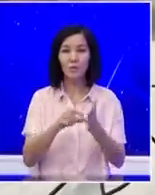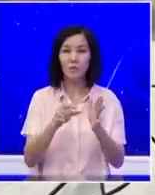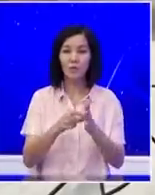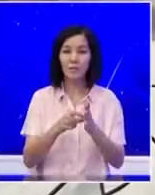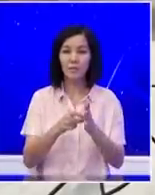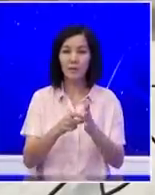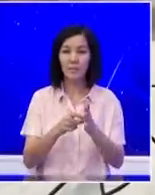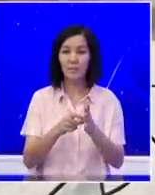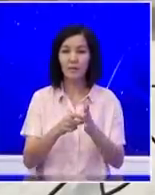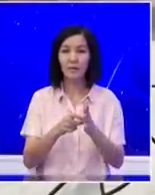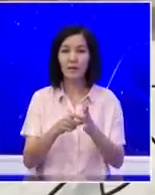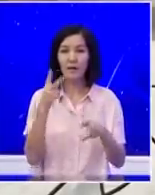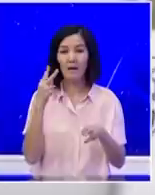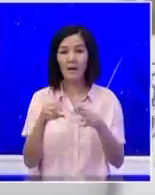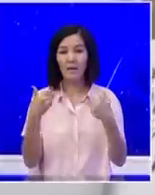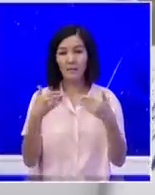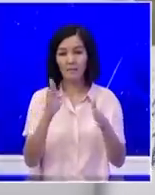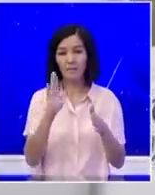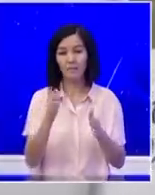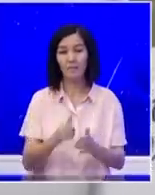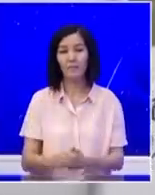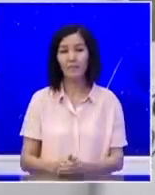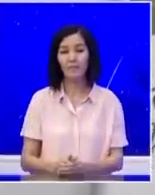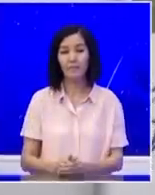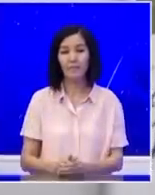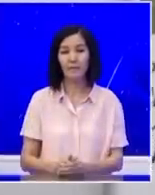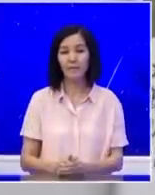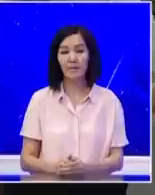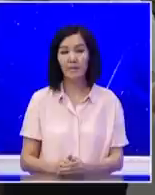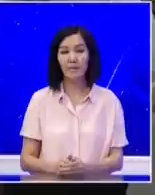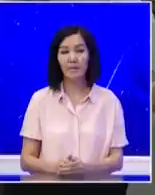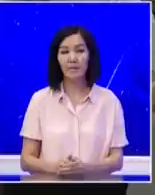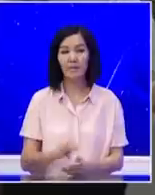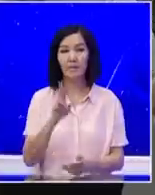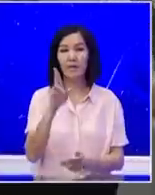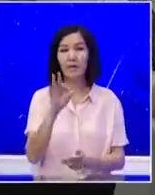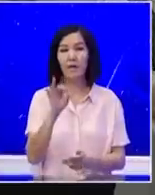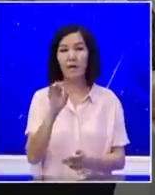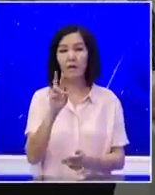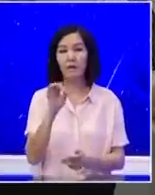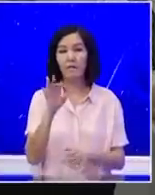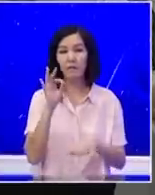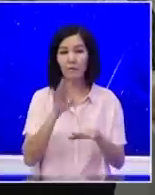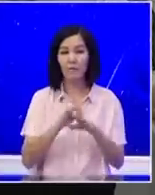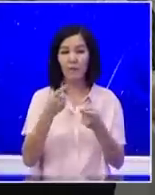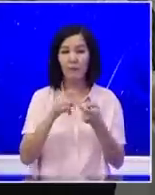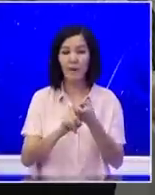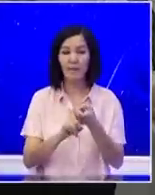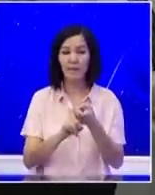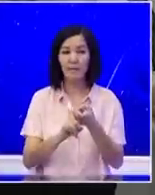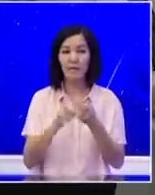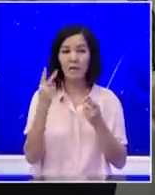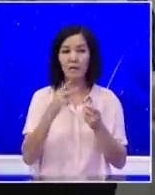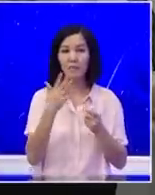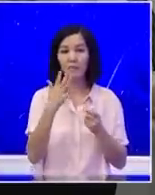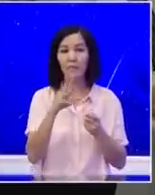міне қимастықпен қол бұлғаймын. Өте жақсы. Мына коронавирусқа байланысты осы